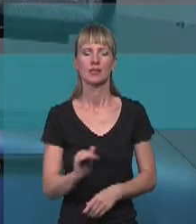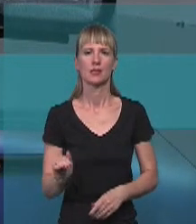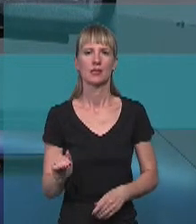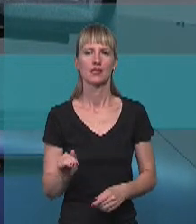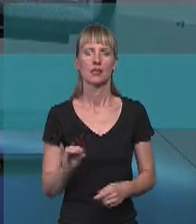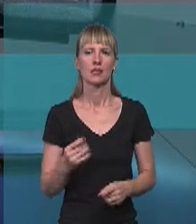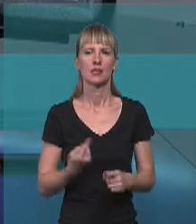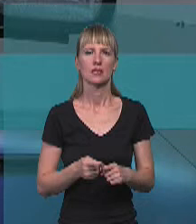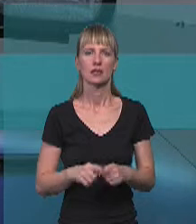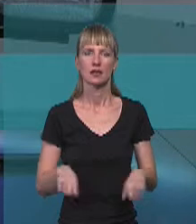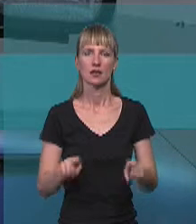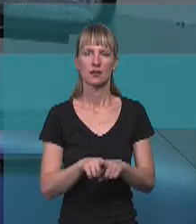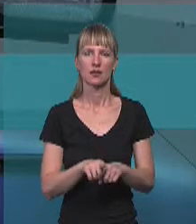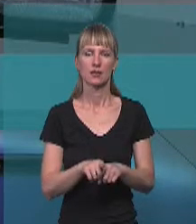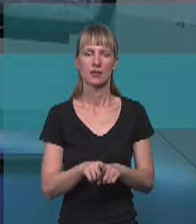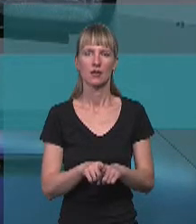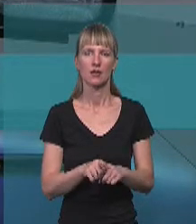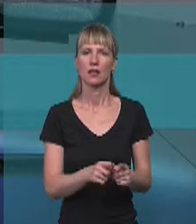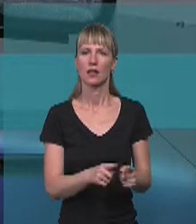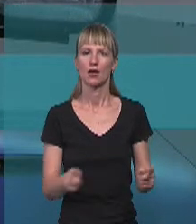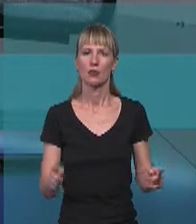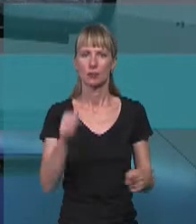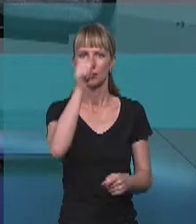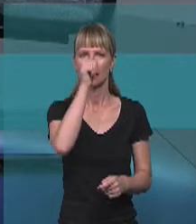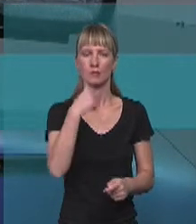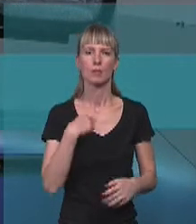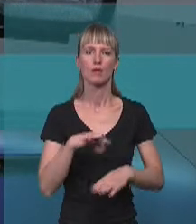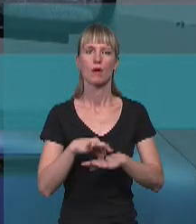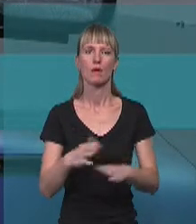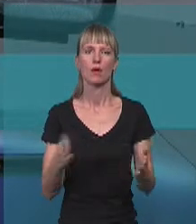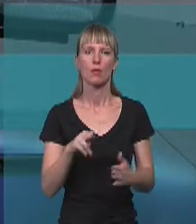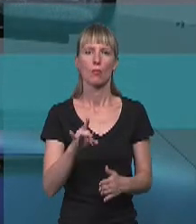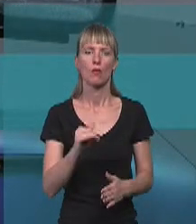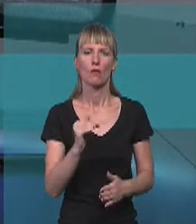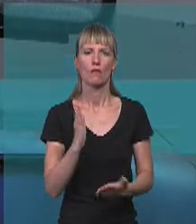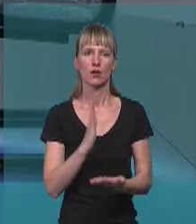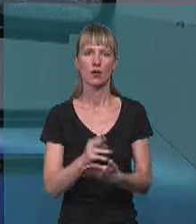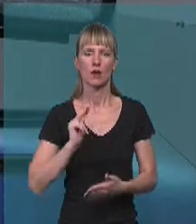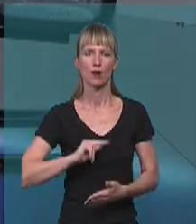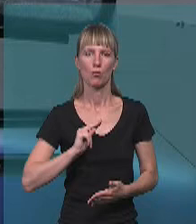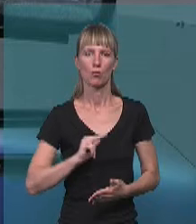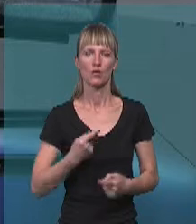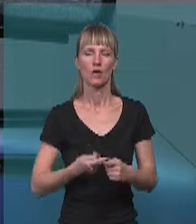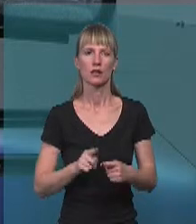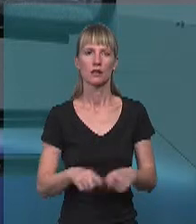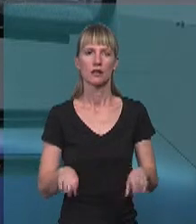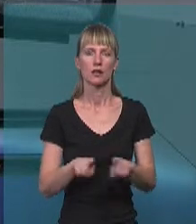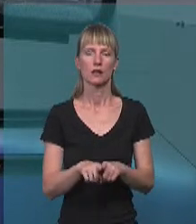це таке, знаєте, на протязі цілого місяця ми проводимо якусь профорієнтаційну роботу. Тобто, це